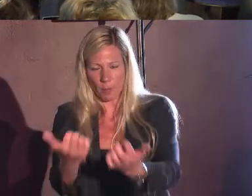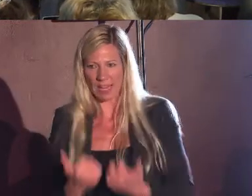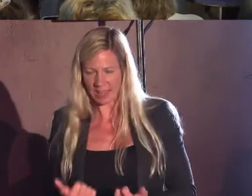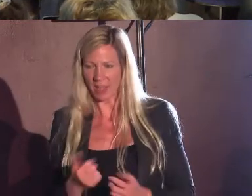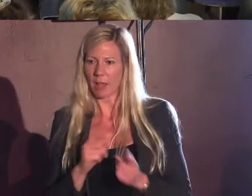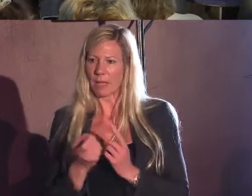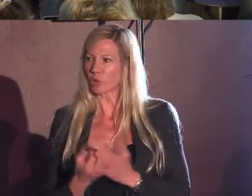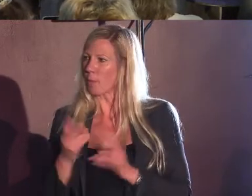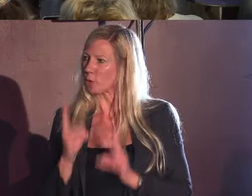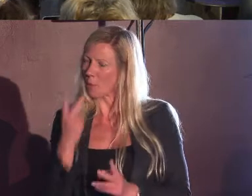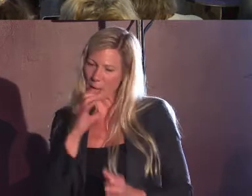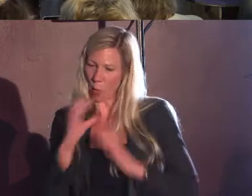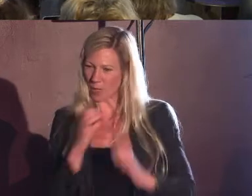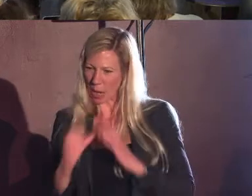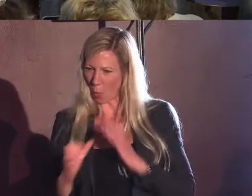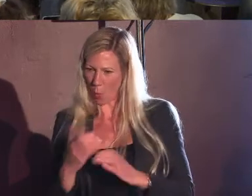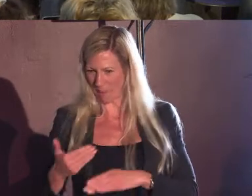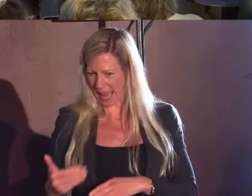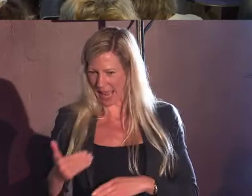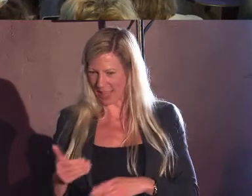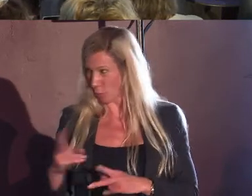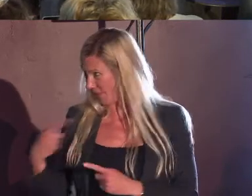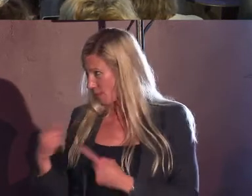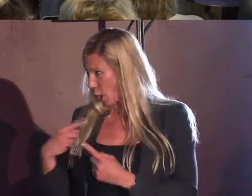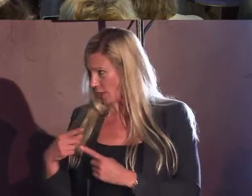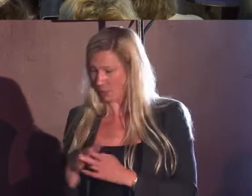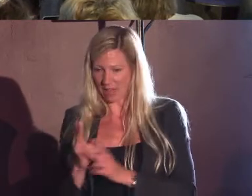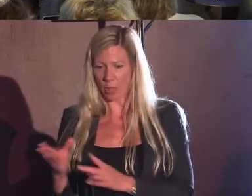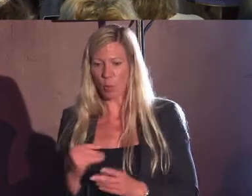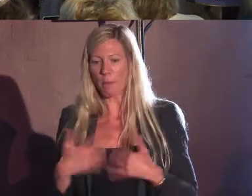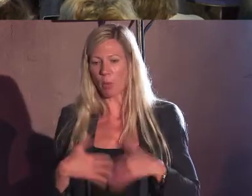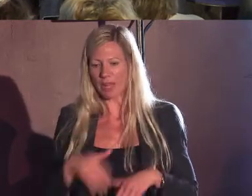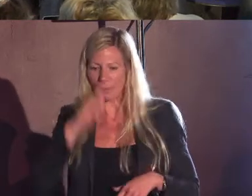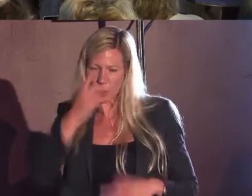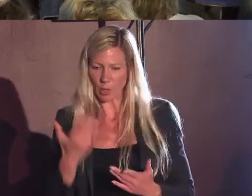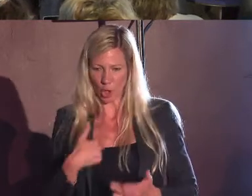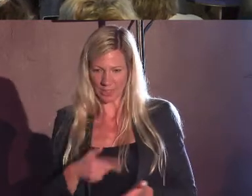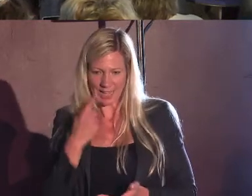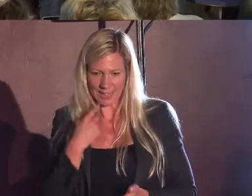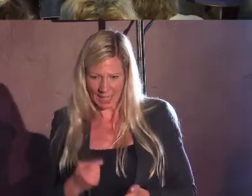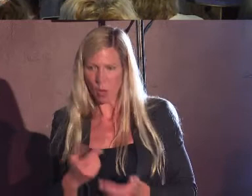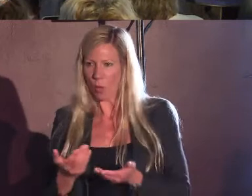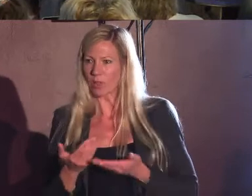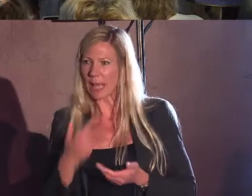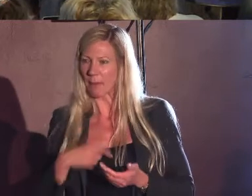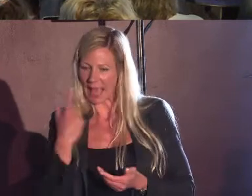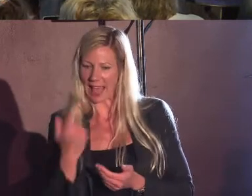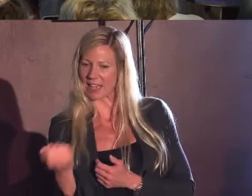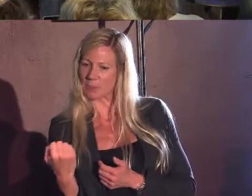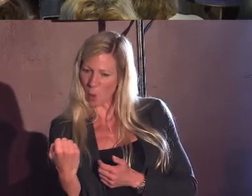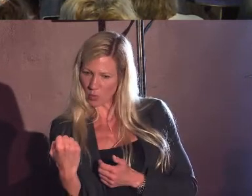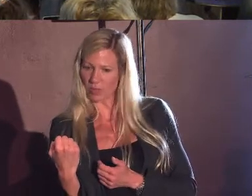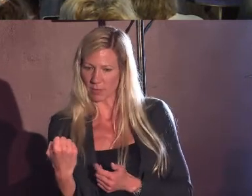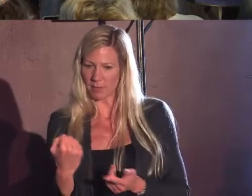den du och jag har när vi pratar med varandra. När maskinen så att säga förstår vad jag säger och det ger en respons som ger mig en respons,